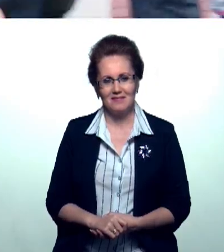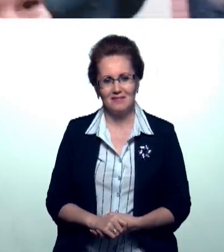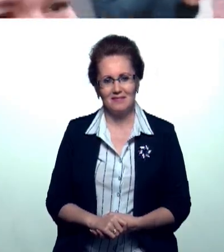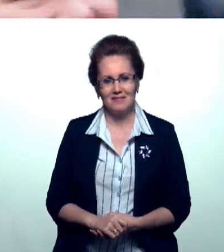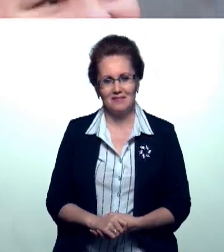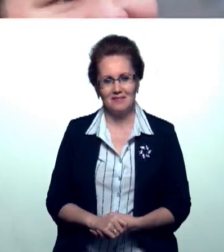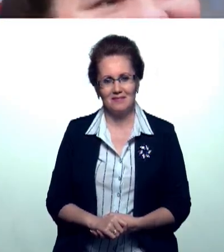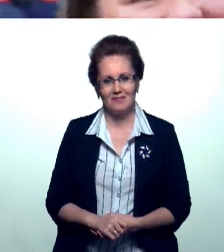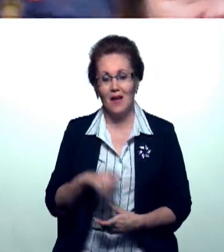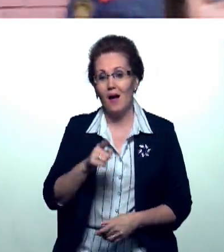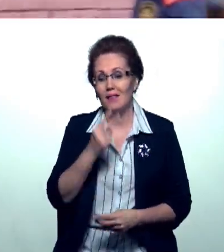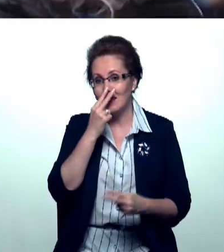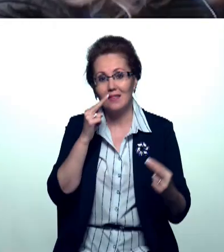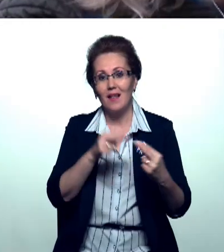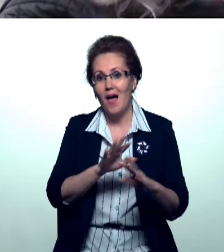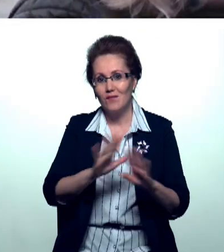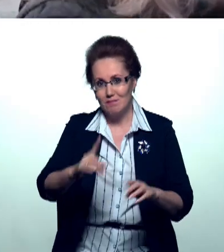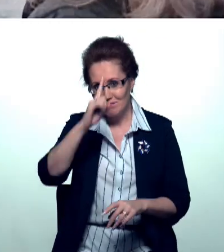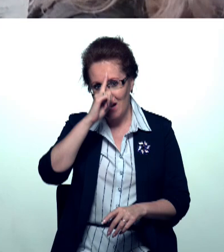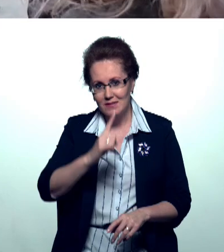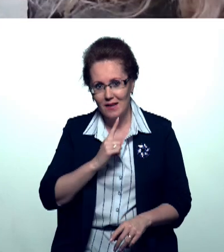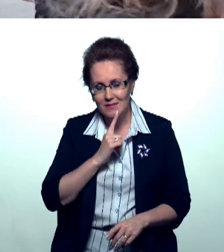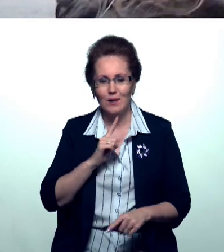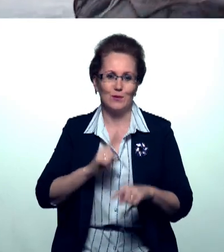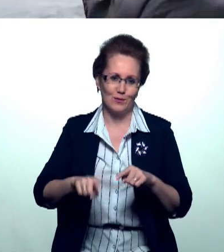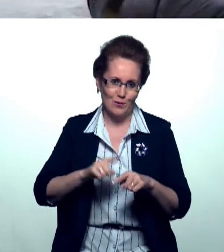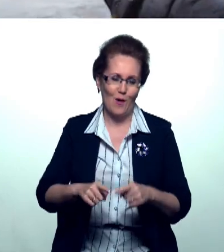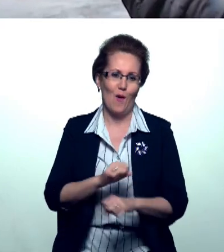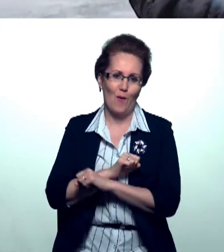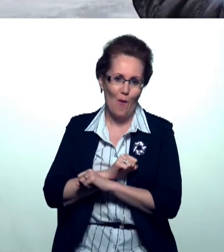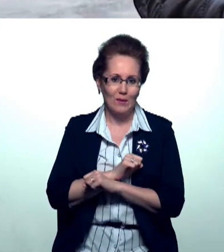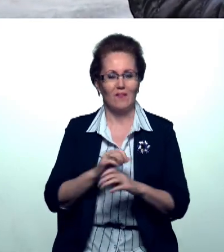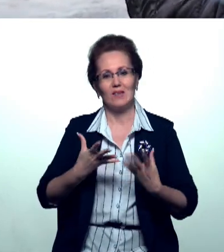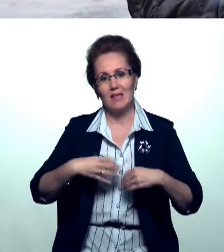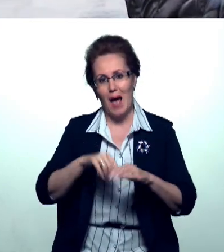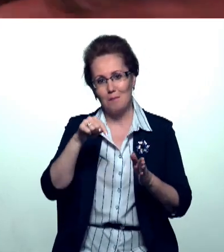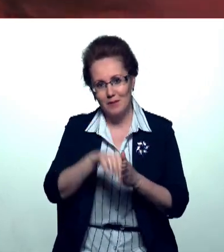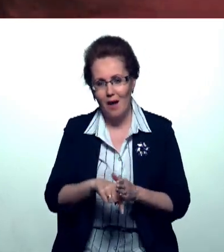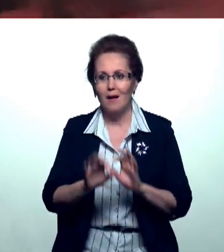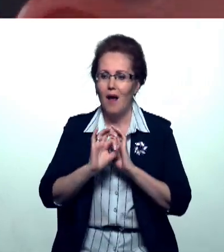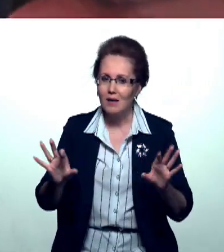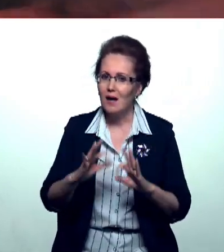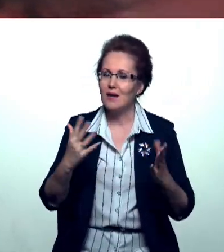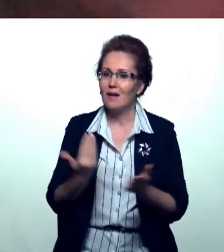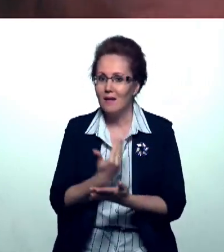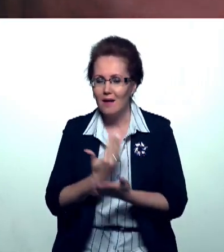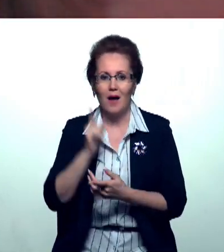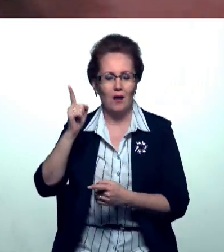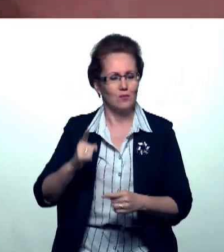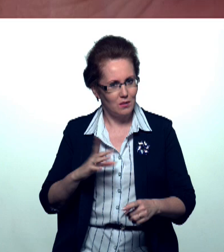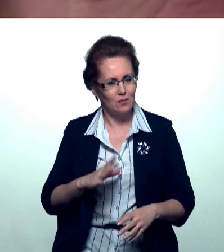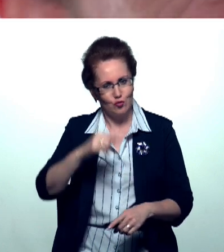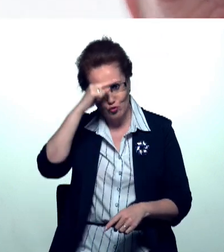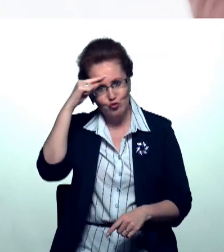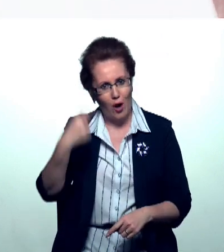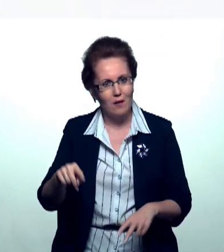Приехал, приехал. Они не видели друг друга месяц. Впереди отдых в кругу семей и рассказы о том, каким жарким для всех спасателей выдалось